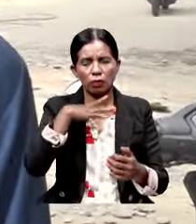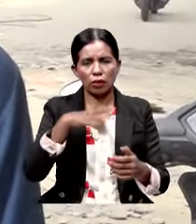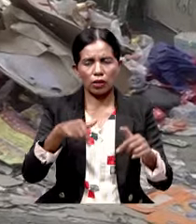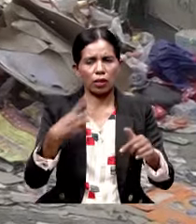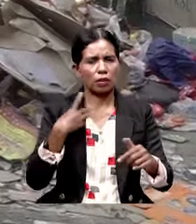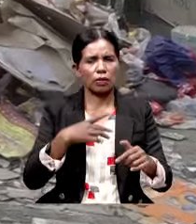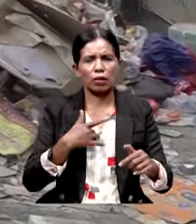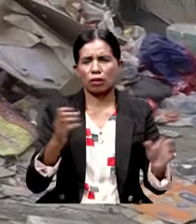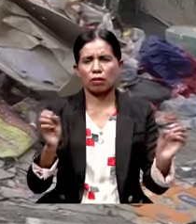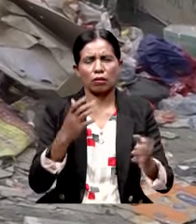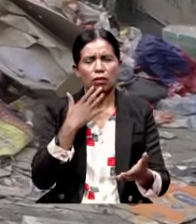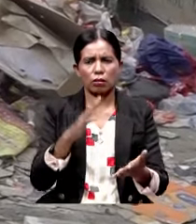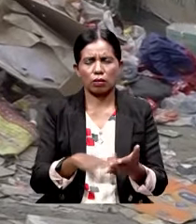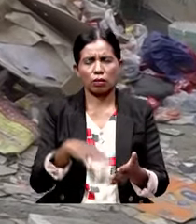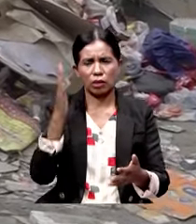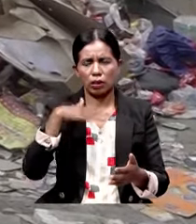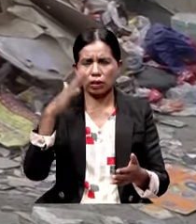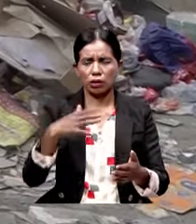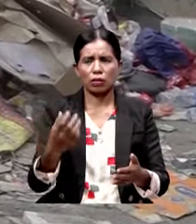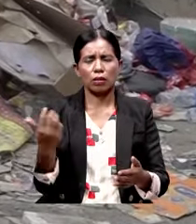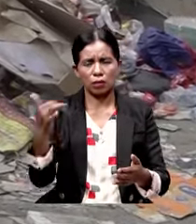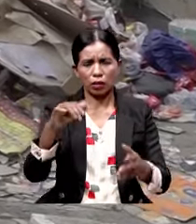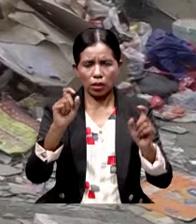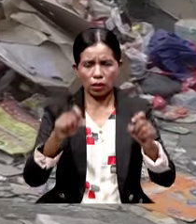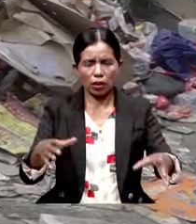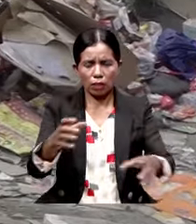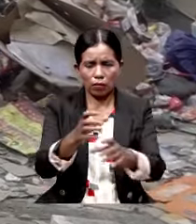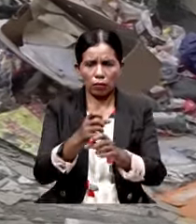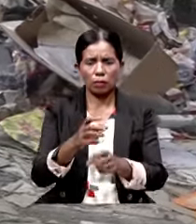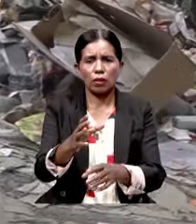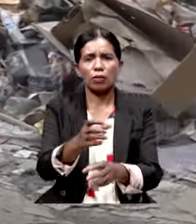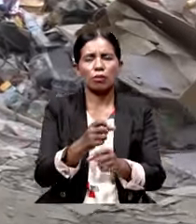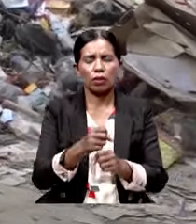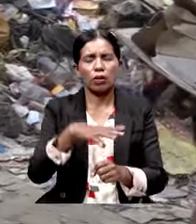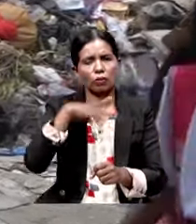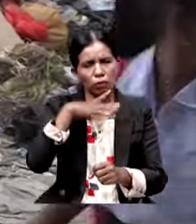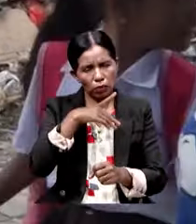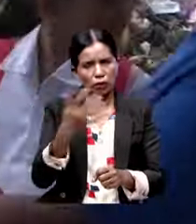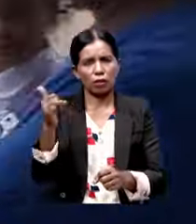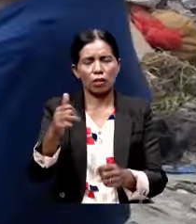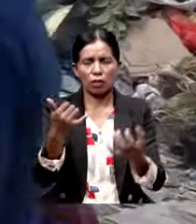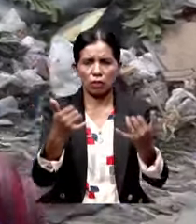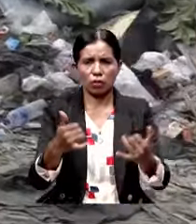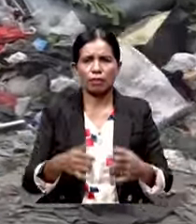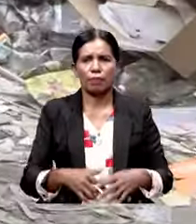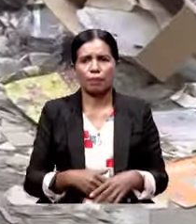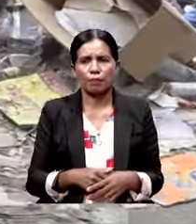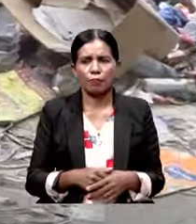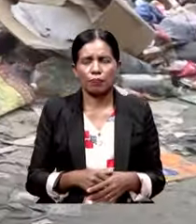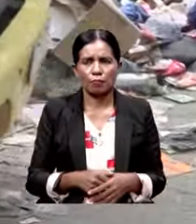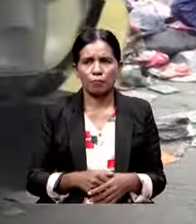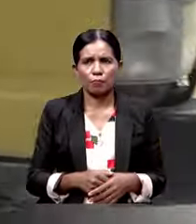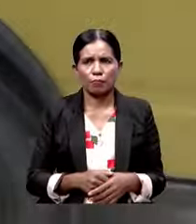los ya ne. Entenga mai da autona. Serviço la tamaga, não sai, mas será bem, né? Agora.